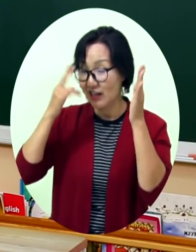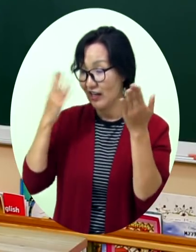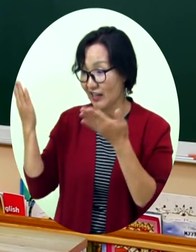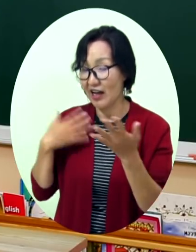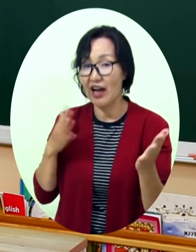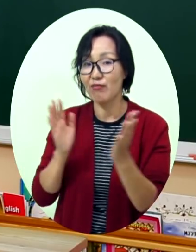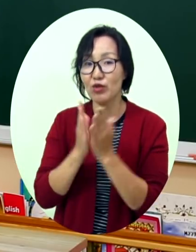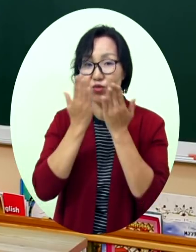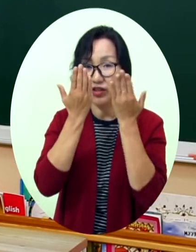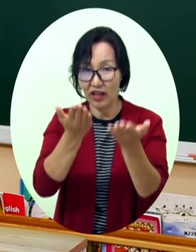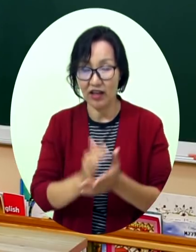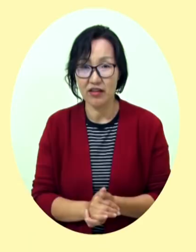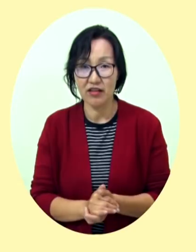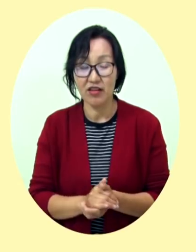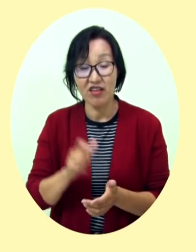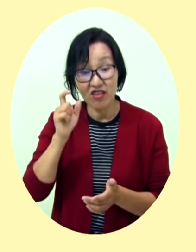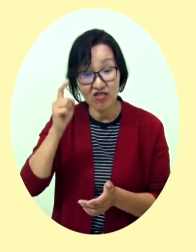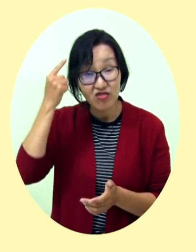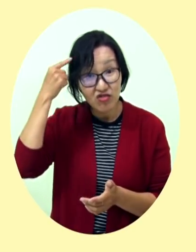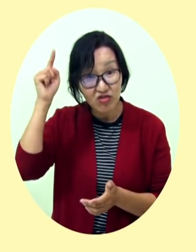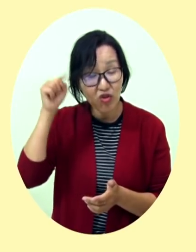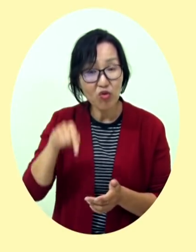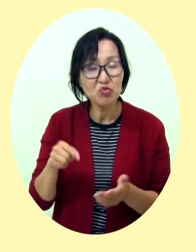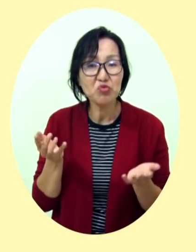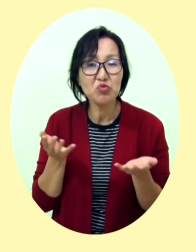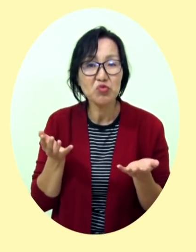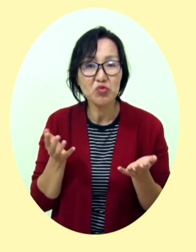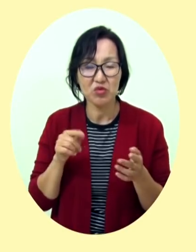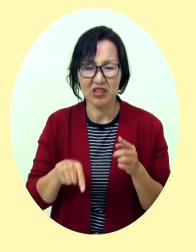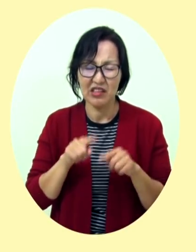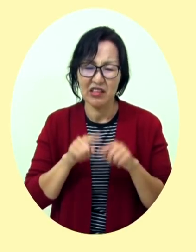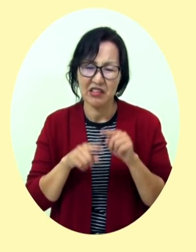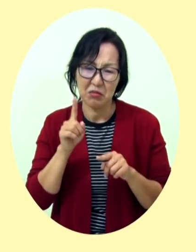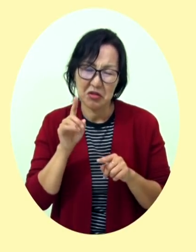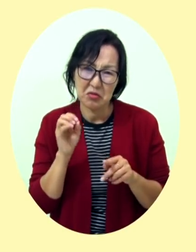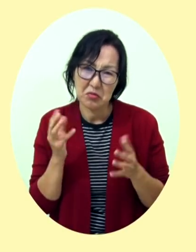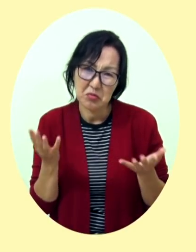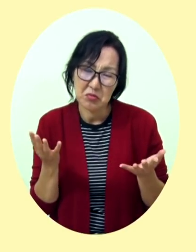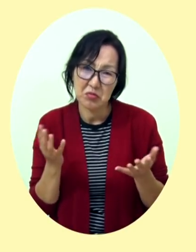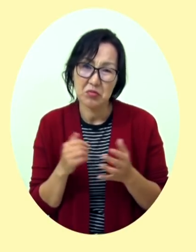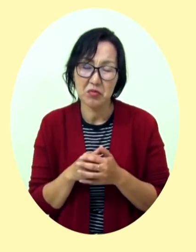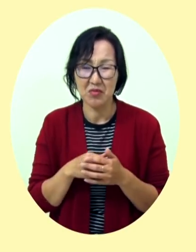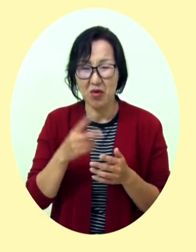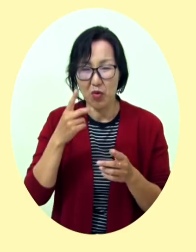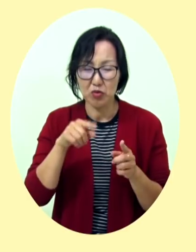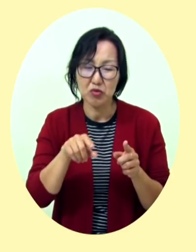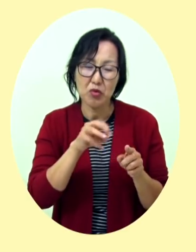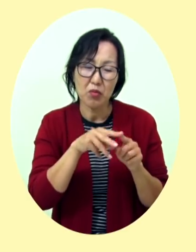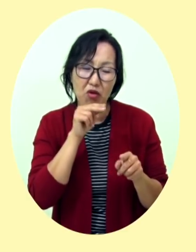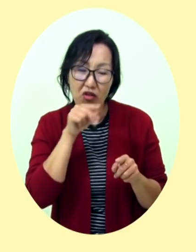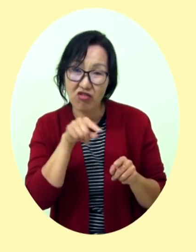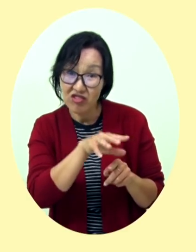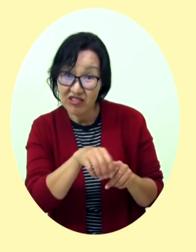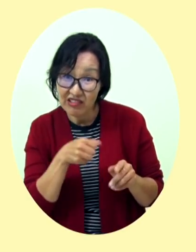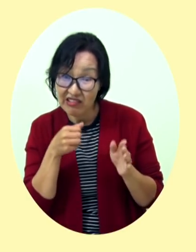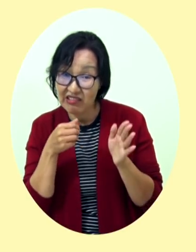дэлгэцнээс багштайгаа хамтран уншаарай. Их зохион бичих гэдэг нь ямар нэг юм үзэгдлийн